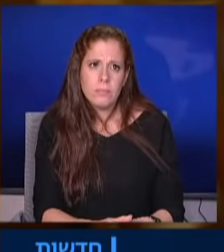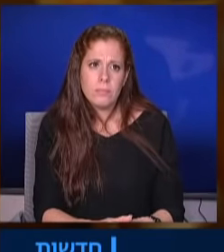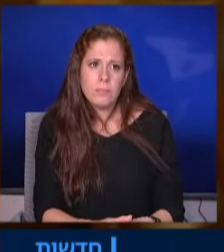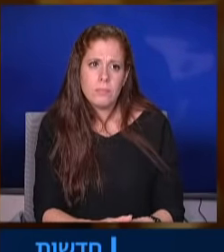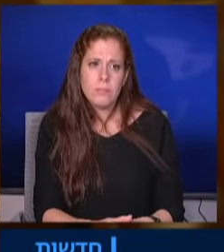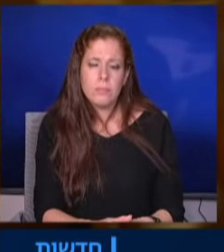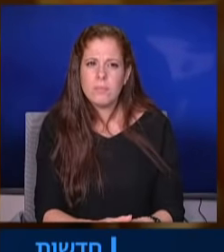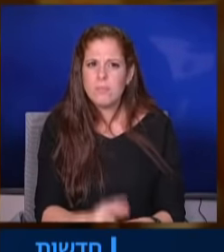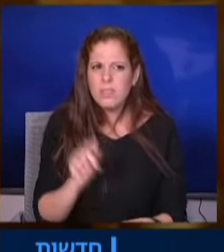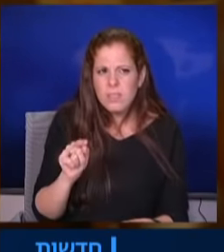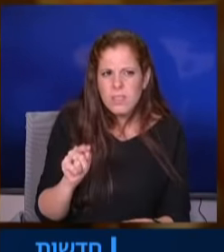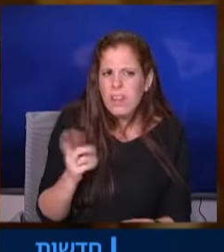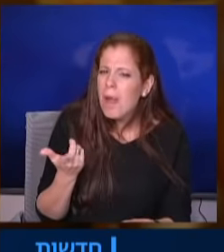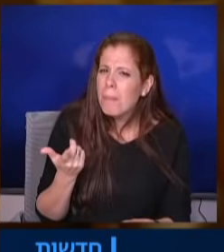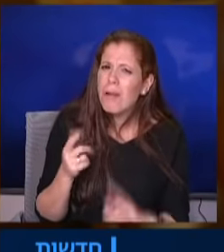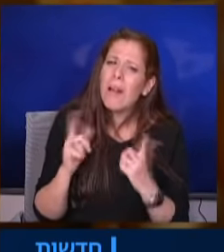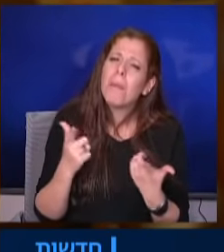יש מה, במי למה?